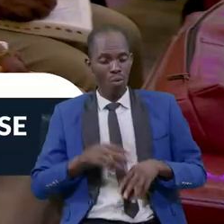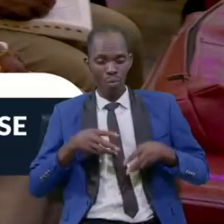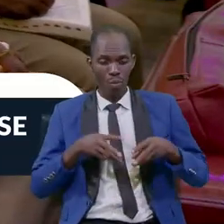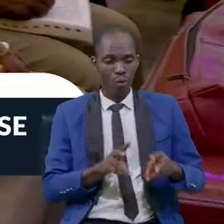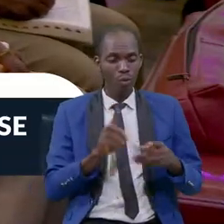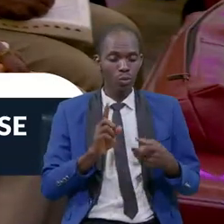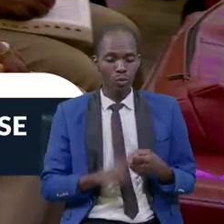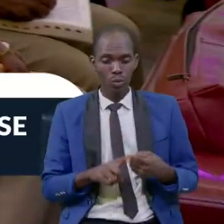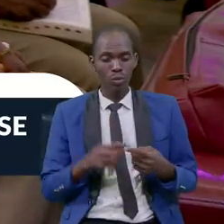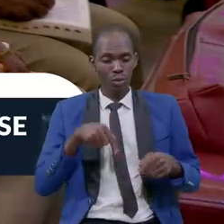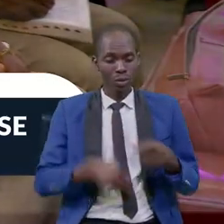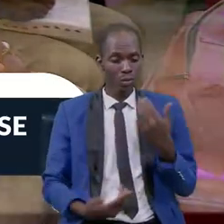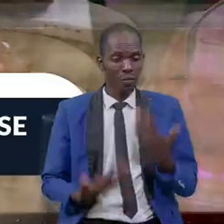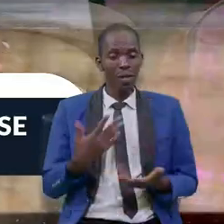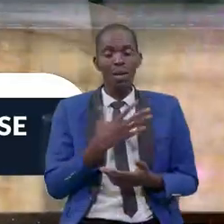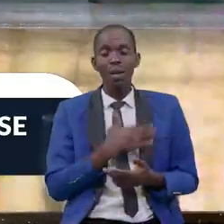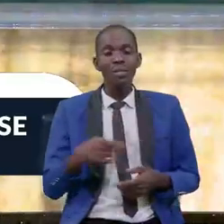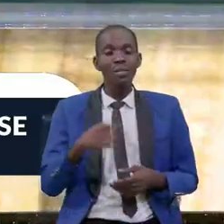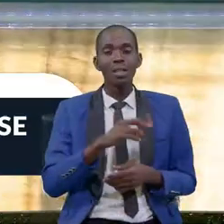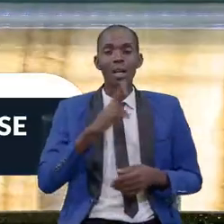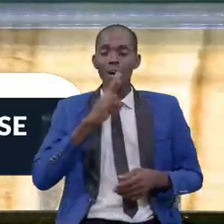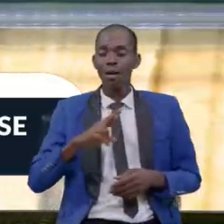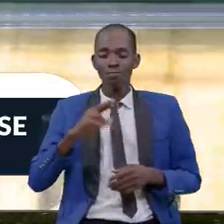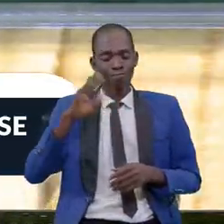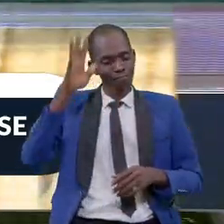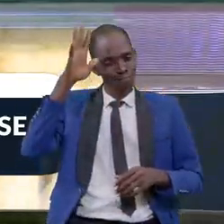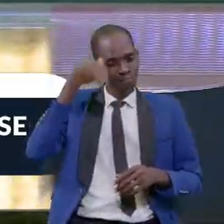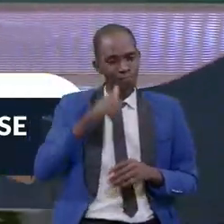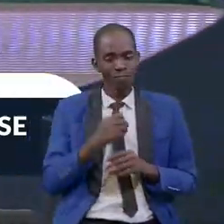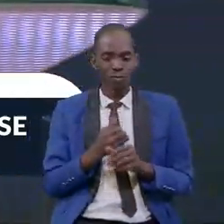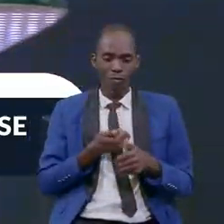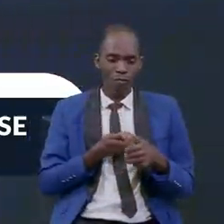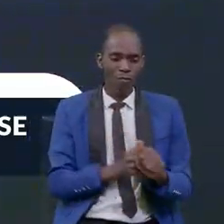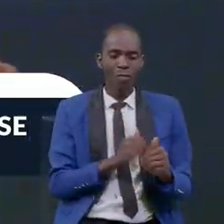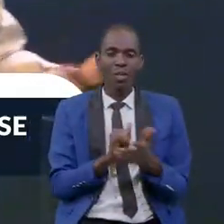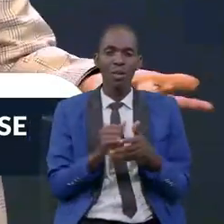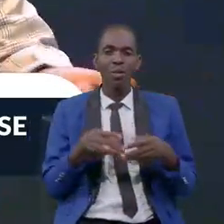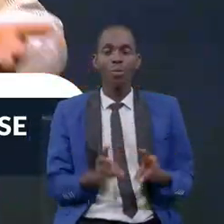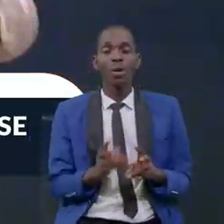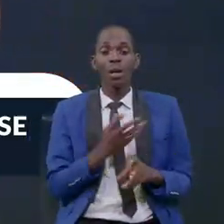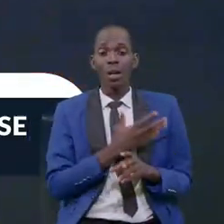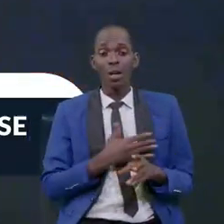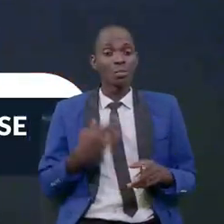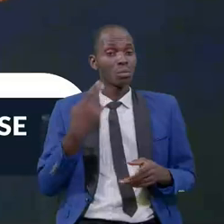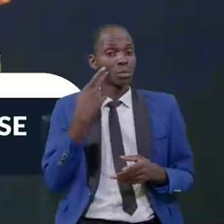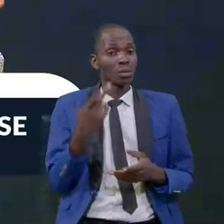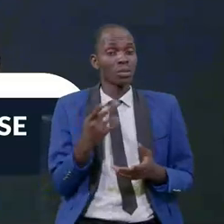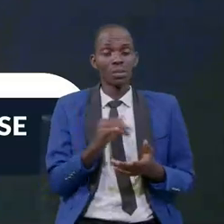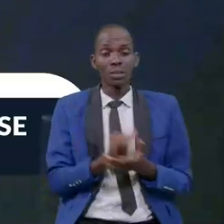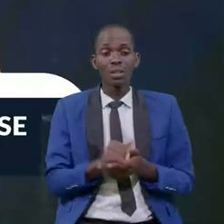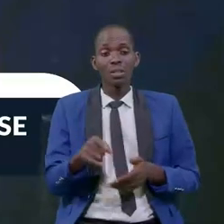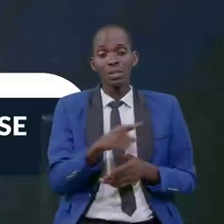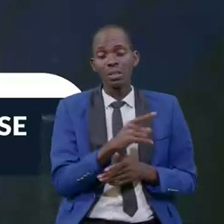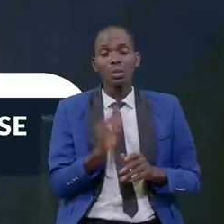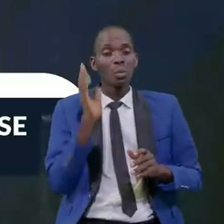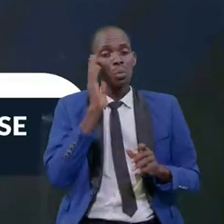sont résolus, ils voudraient tout faire pour aller en enfer. Et ils voudraient aller en enfer trop